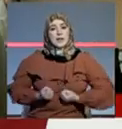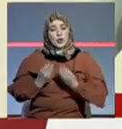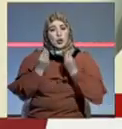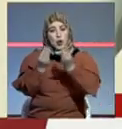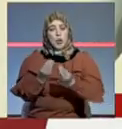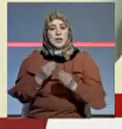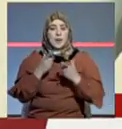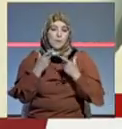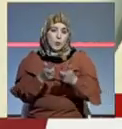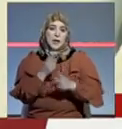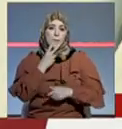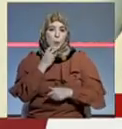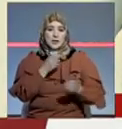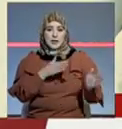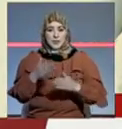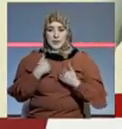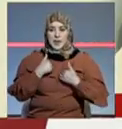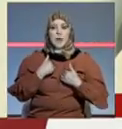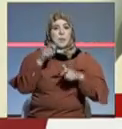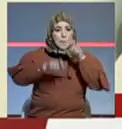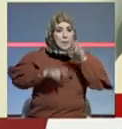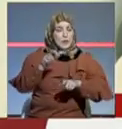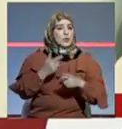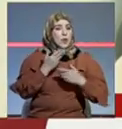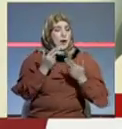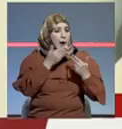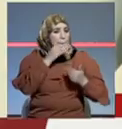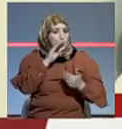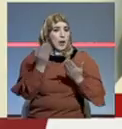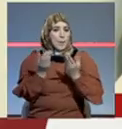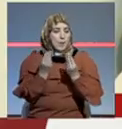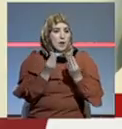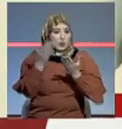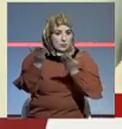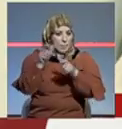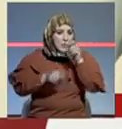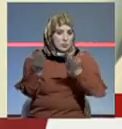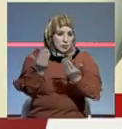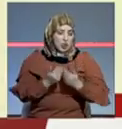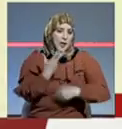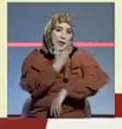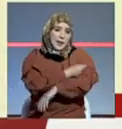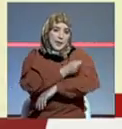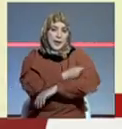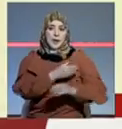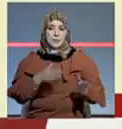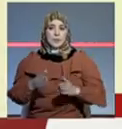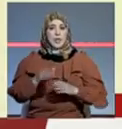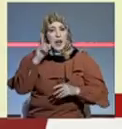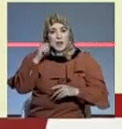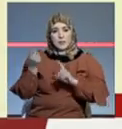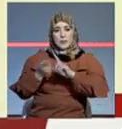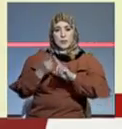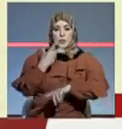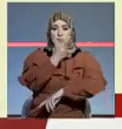للمواطنين. إقبال كبير على التلقيح هدايا، والحمد لله. أنا ننصح الأخوان باش يلقحوا. لازمنا التلقيح بصراحة